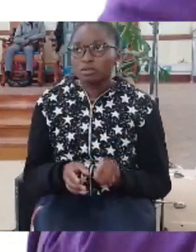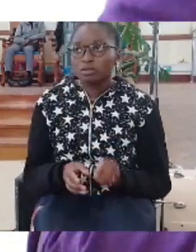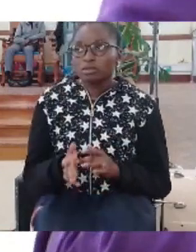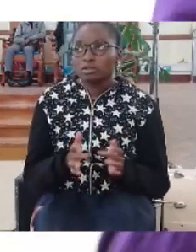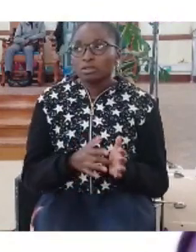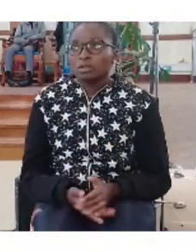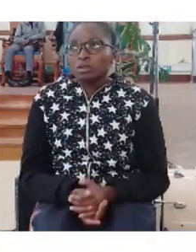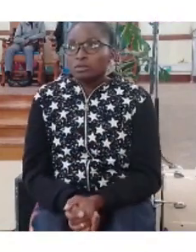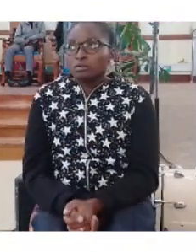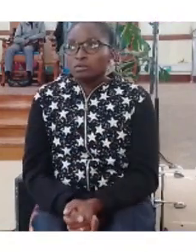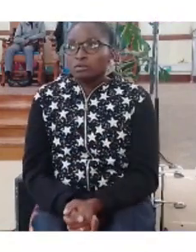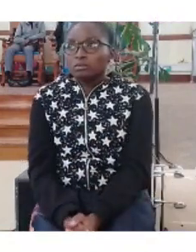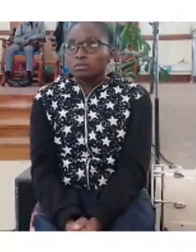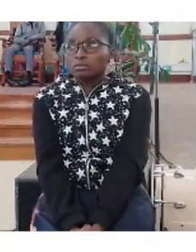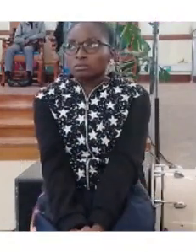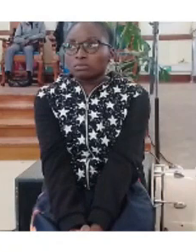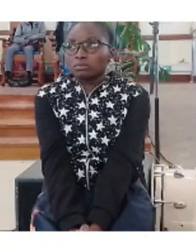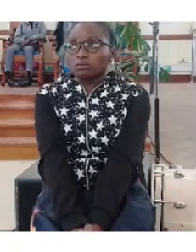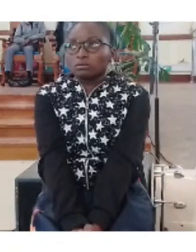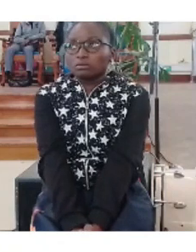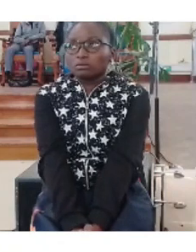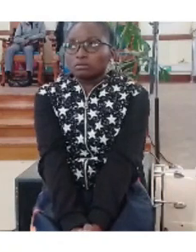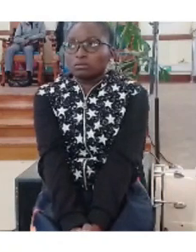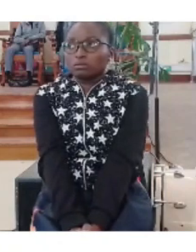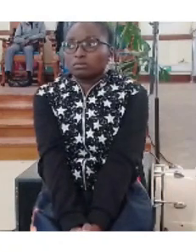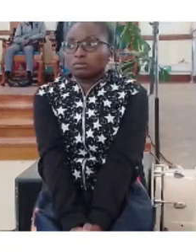Jesu ni aleki ya kuhoni yado. Girithano na megate.